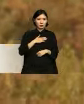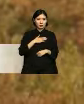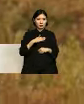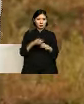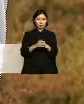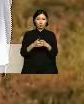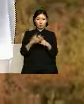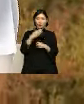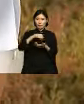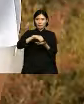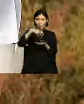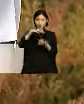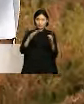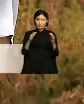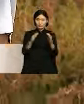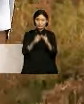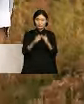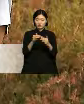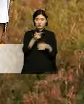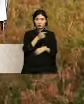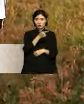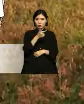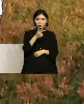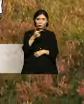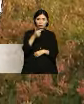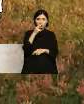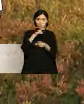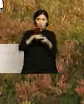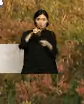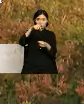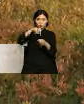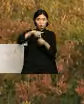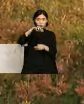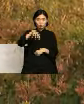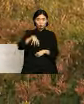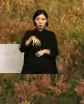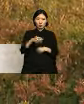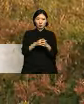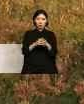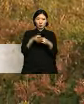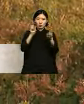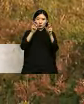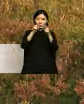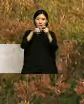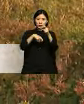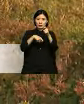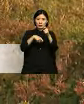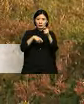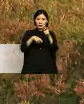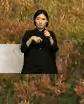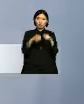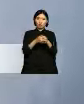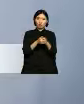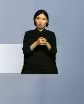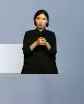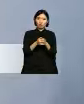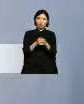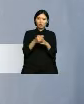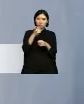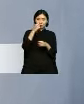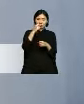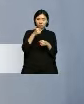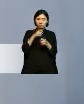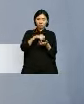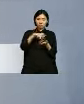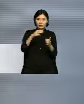프랜차이즈 빵집이라든가 그리고 대형 주유소 이런 것도 사용이 가능한 겁니까? 네. 프랜차이즈의 경우 뭐 빵집이나 치킨집, 네. 커피숍 다양하게